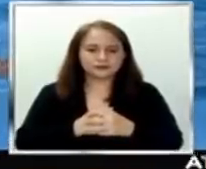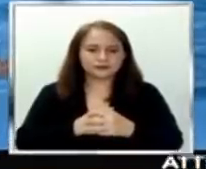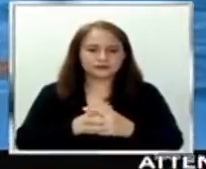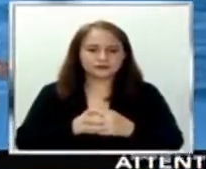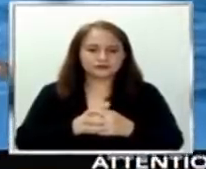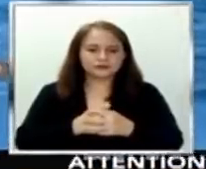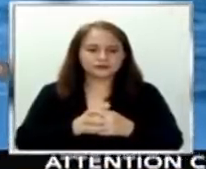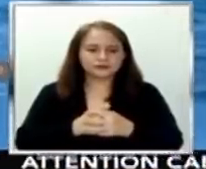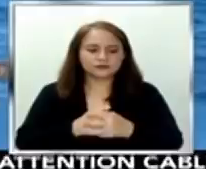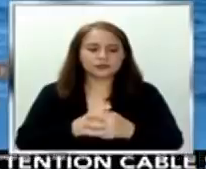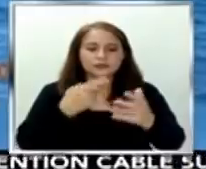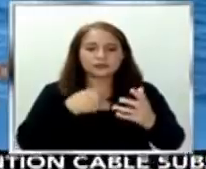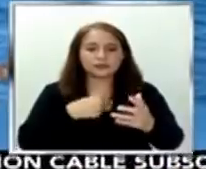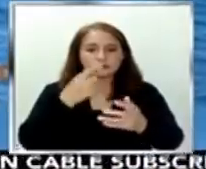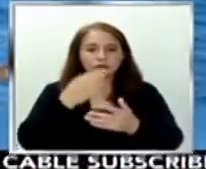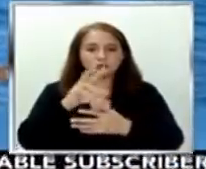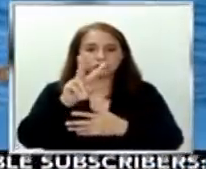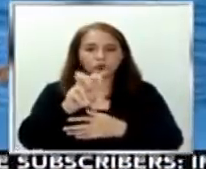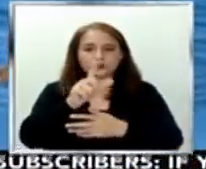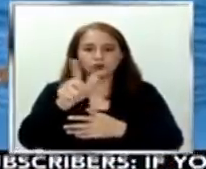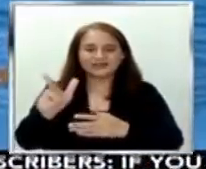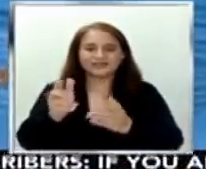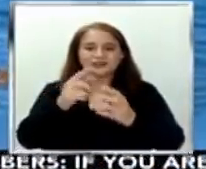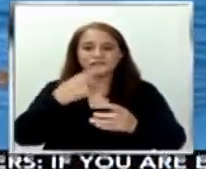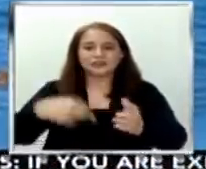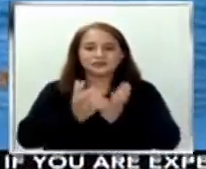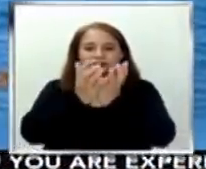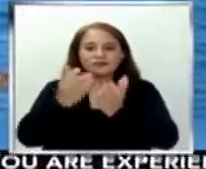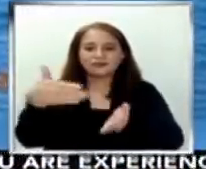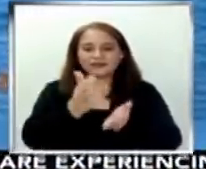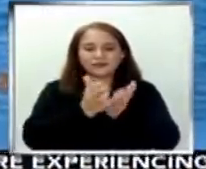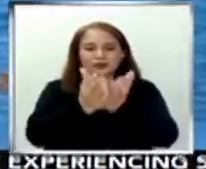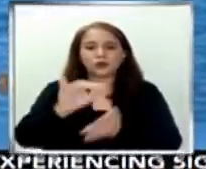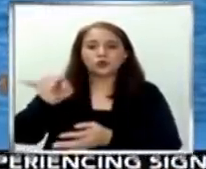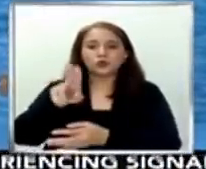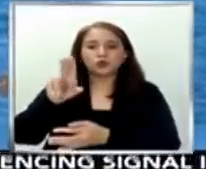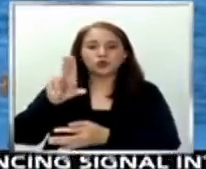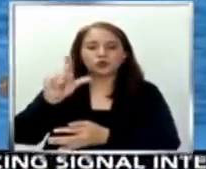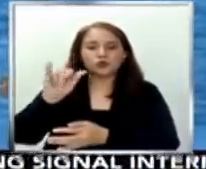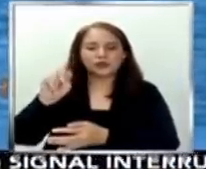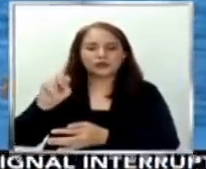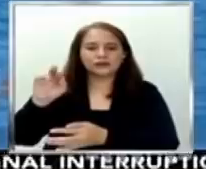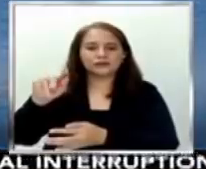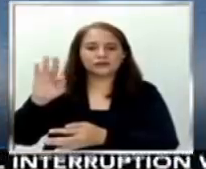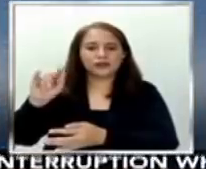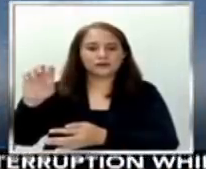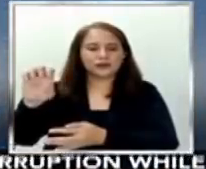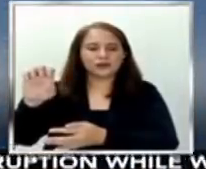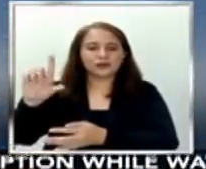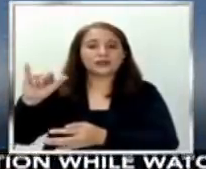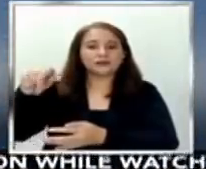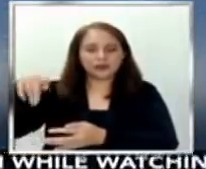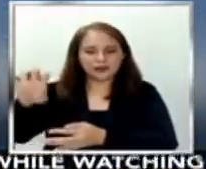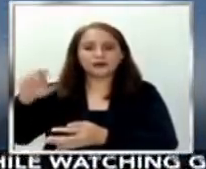Ito ang ilan sa 220 Chinese fishing vessels na namataan sa Julian Felipe Reef sa West Philippine Sea nitong March 7. Natanggap